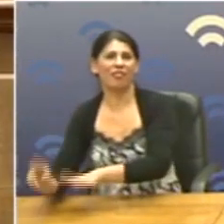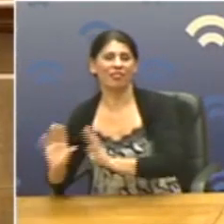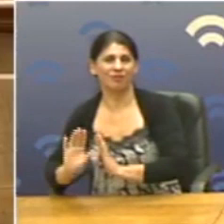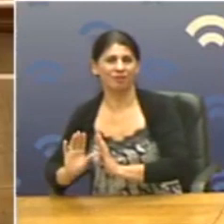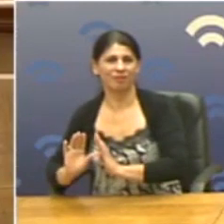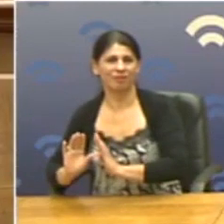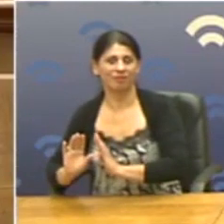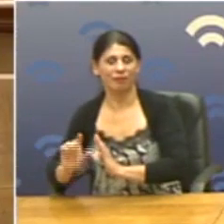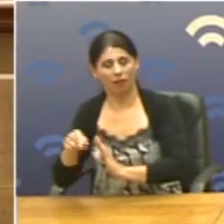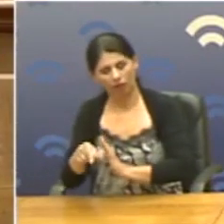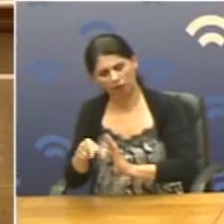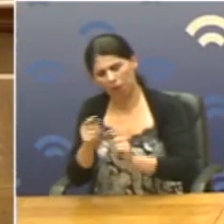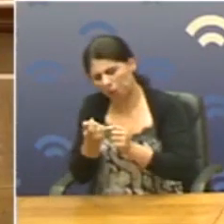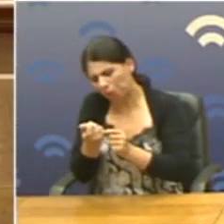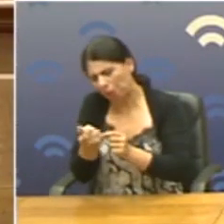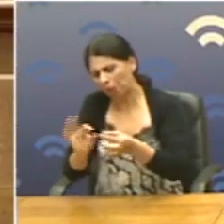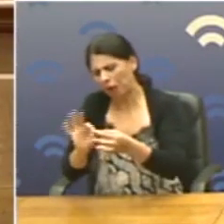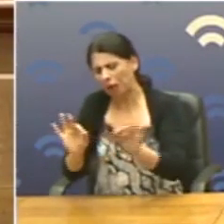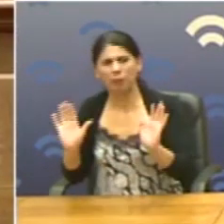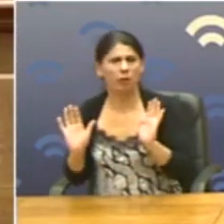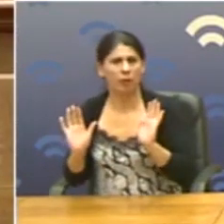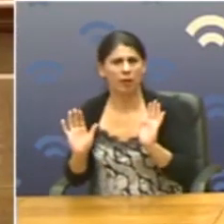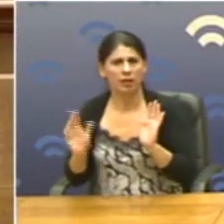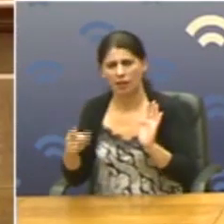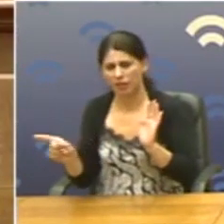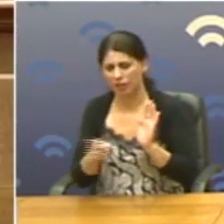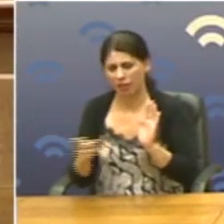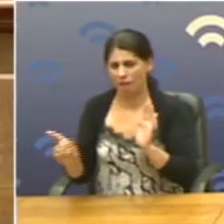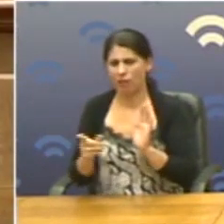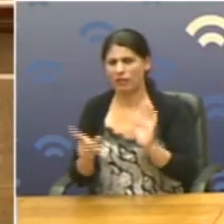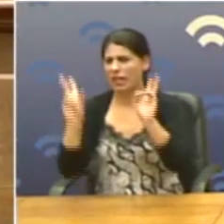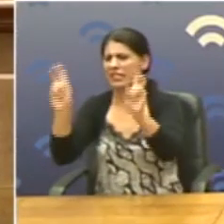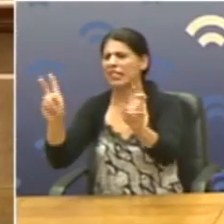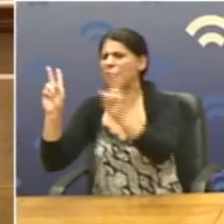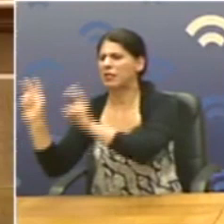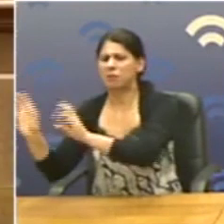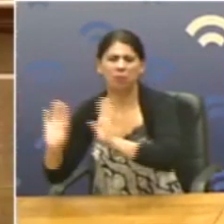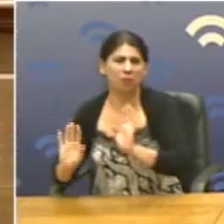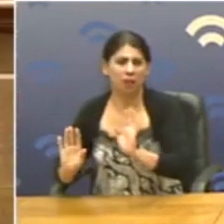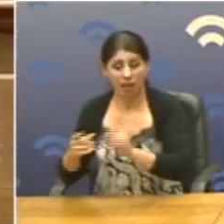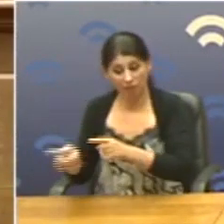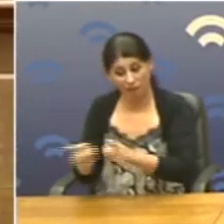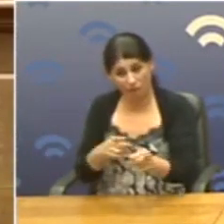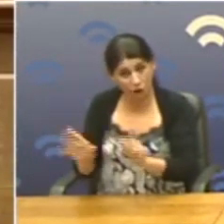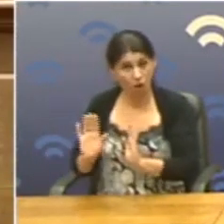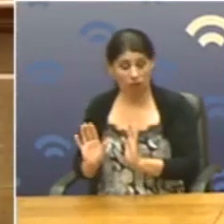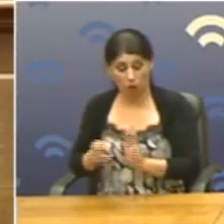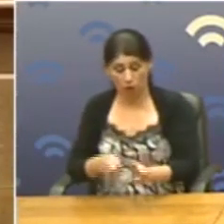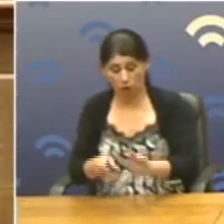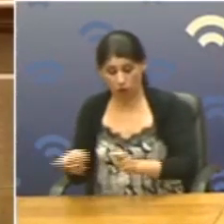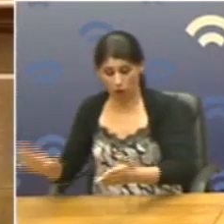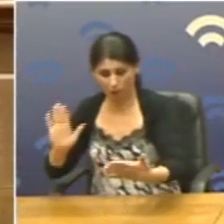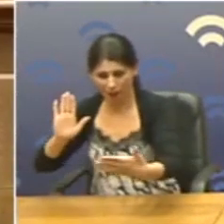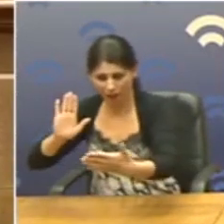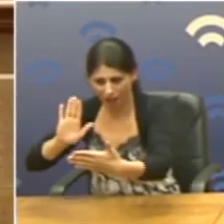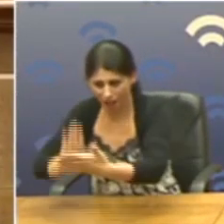Με επιμέρους διαφορές, με διαφορετικά συνθήματα, από διαφορετικό δρόμο ίσως προσέγγισης,